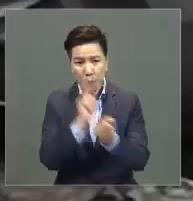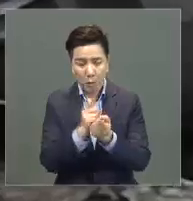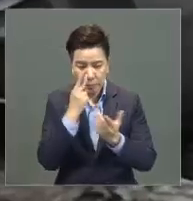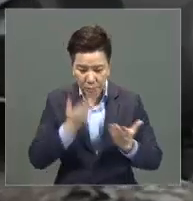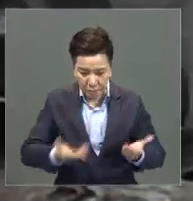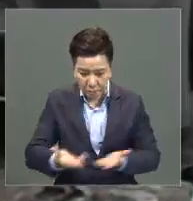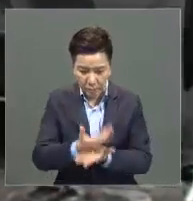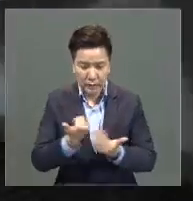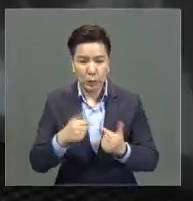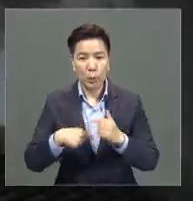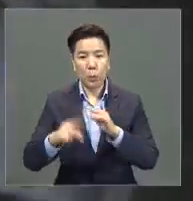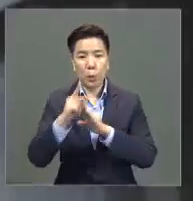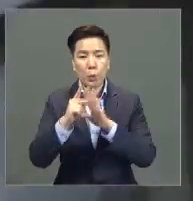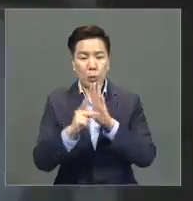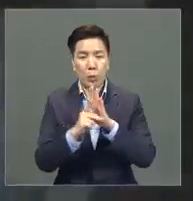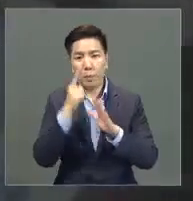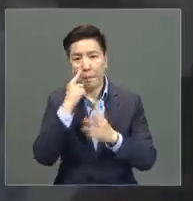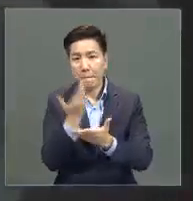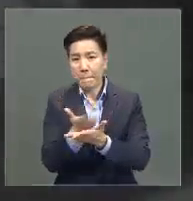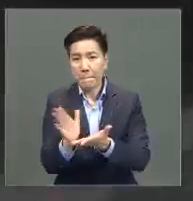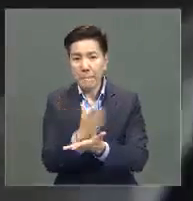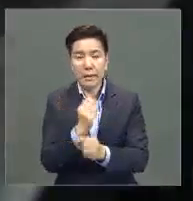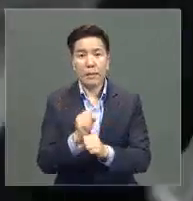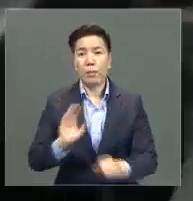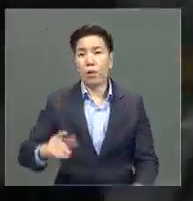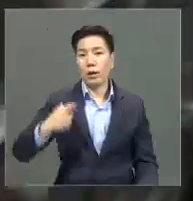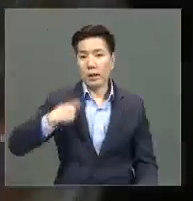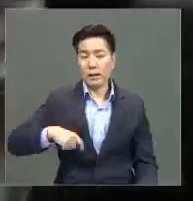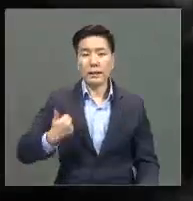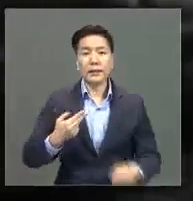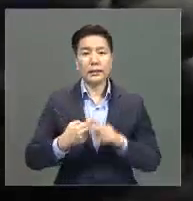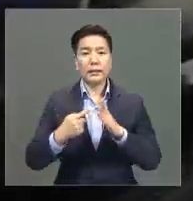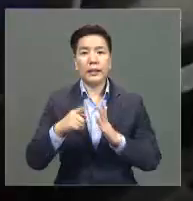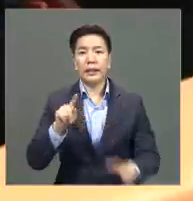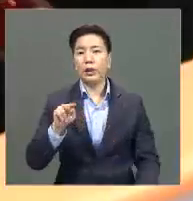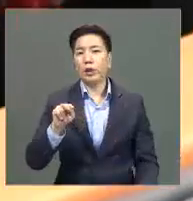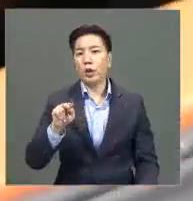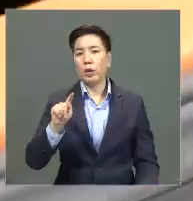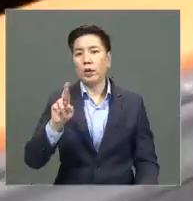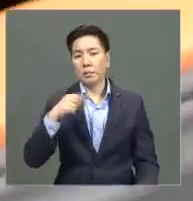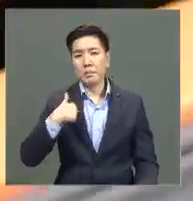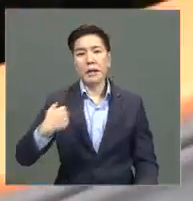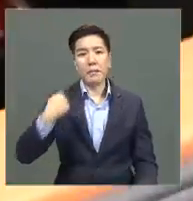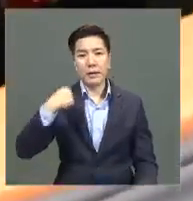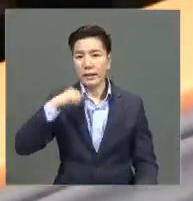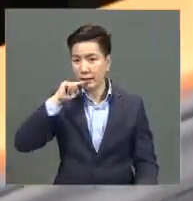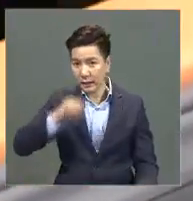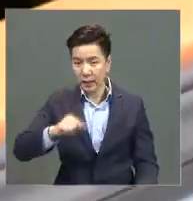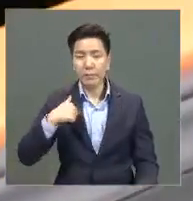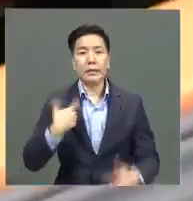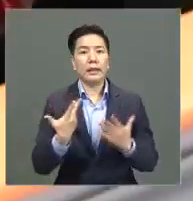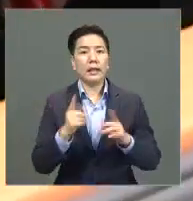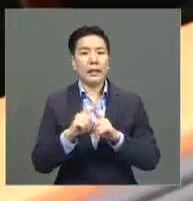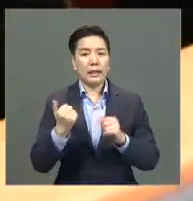การพิจารณานั้นในบทบัญญัติของการแบ่งส่วนงานของอัยการนายเนตรเนี่ยมีอำนาจสั่งคดีและการพิจารณาสำนว